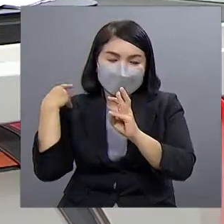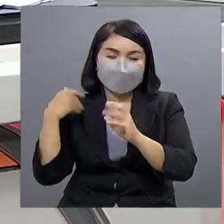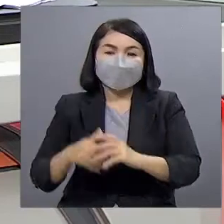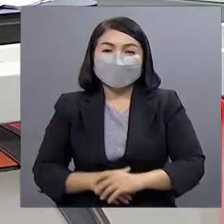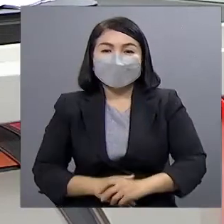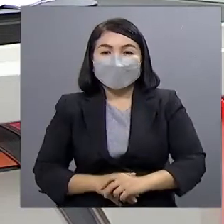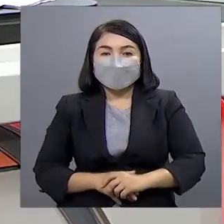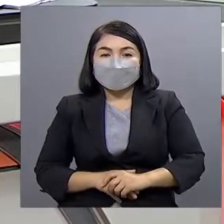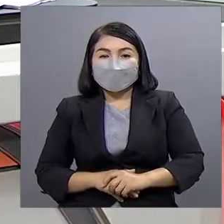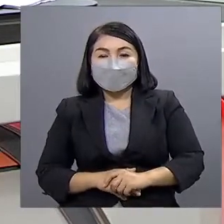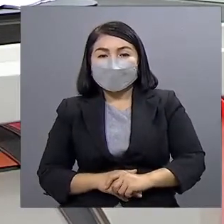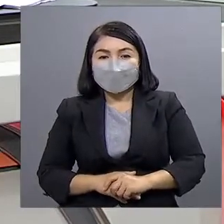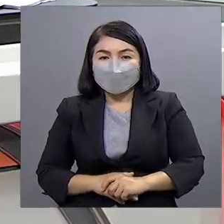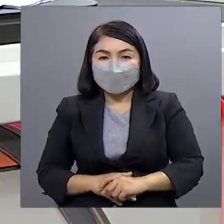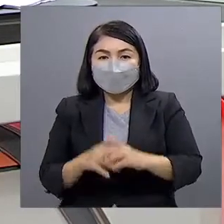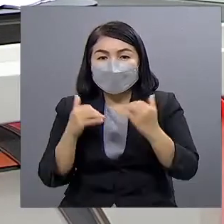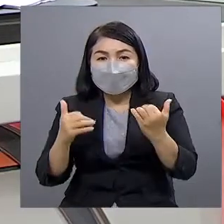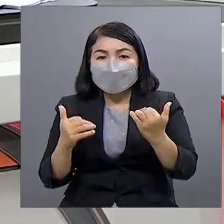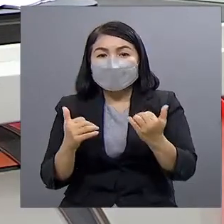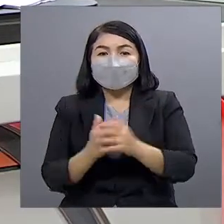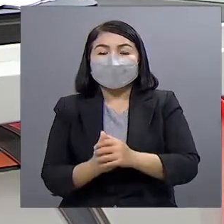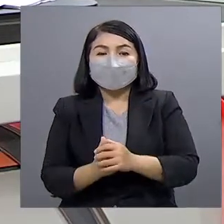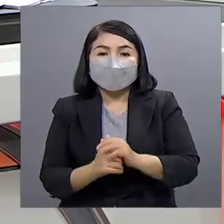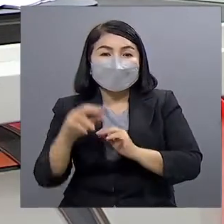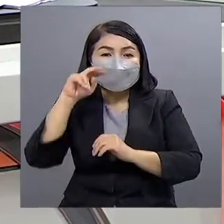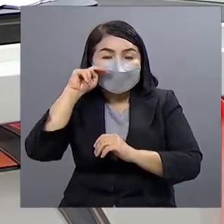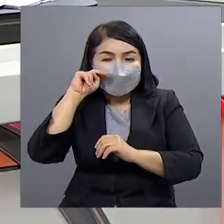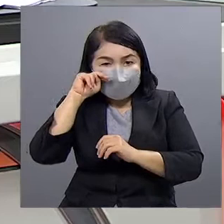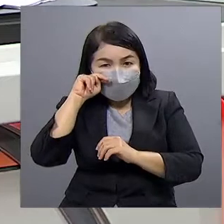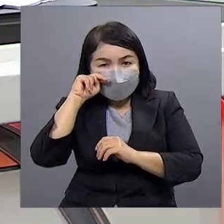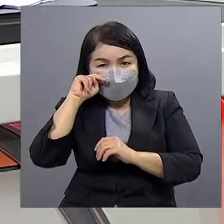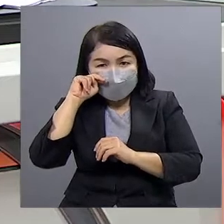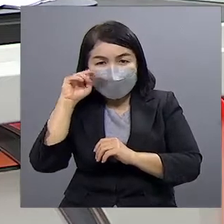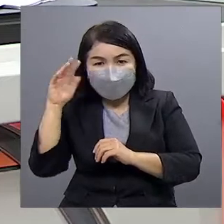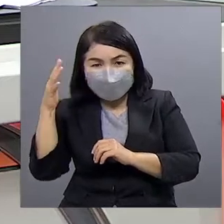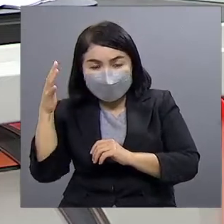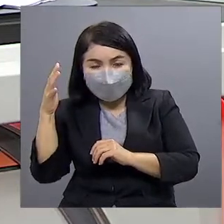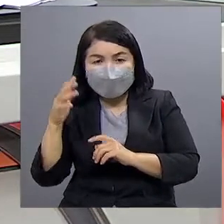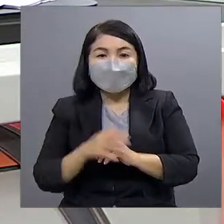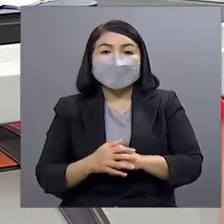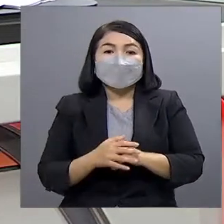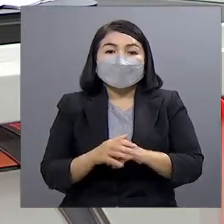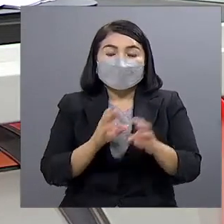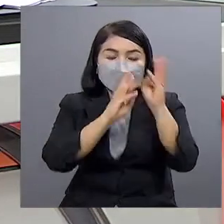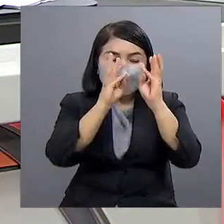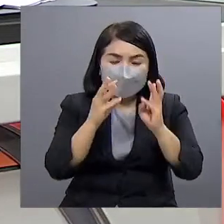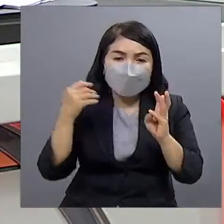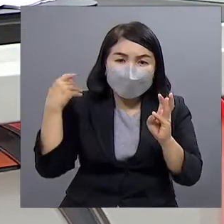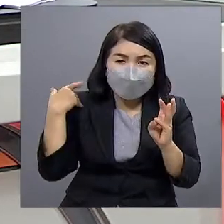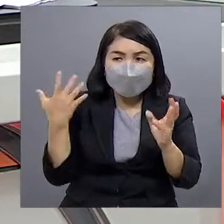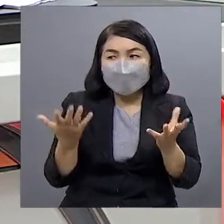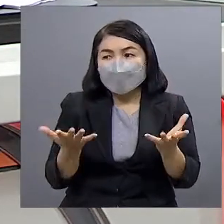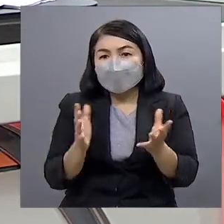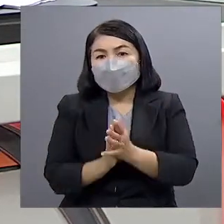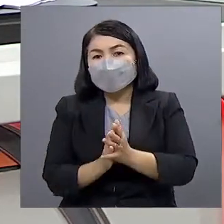อากาศก็ไม่ดีน้ำก็ไม่มีทำการเกษตรนะคะตอนนี้สำหรับพื้นที่ภาคเหนือตอนล่างเกษตรกรเนี่ยหยุดทำนาไปแล้วค่ะหันไปปลูก